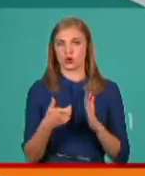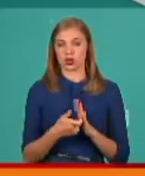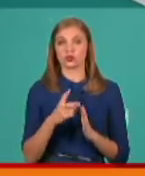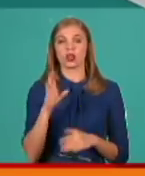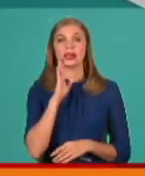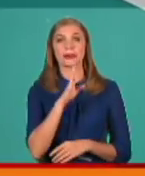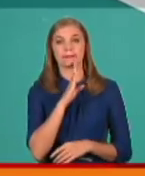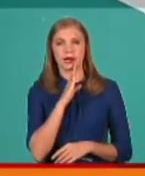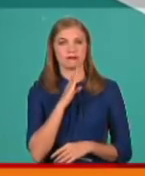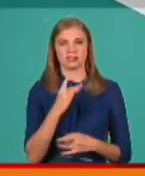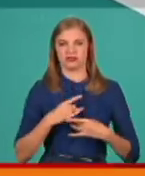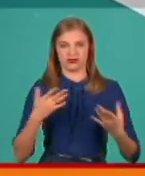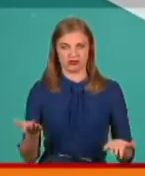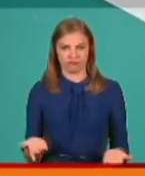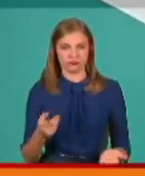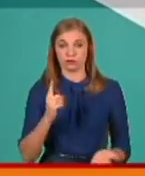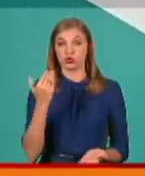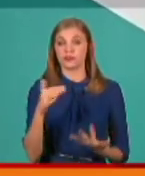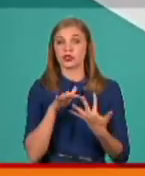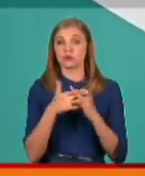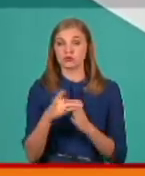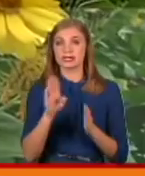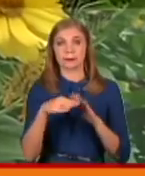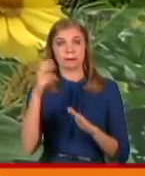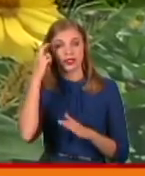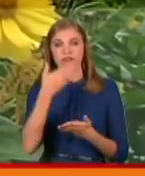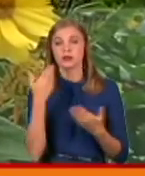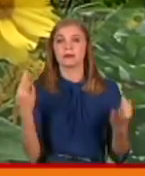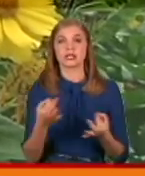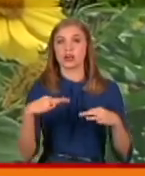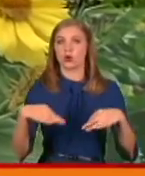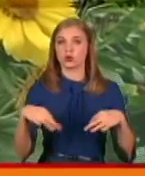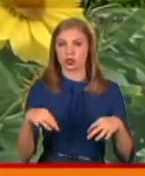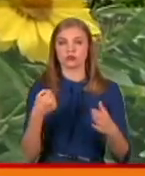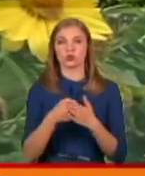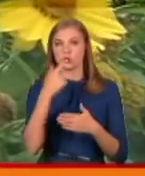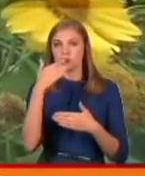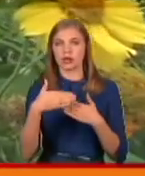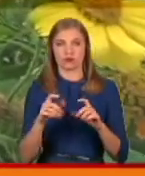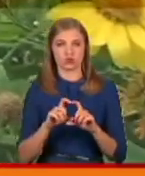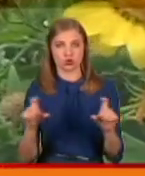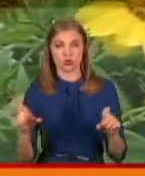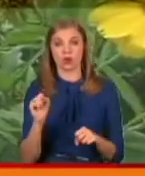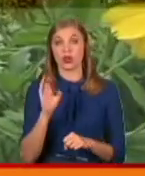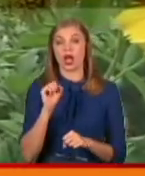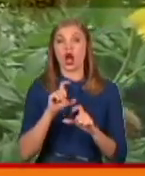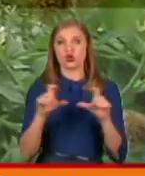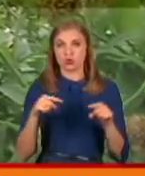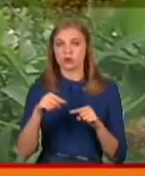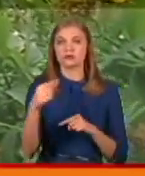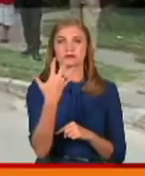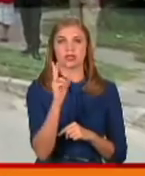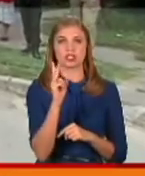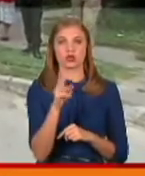але його мамі не до свята, бо в їхньому селі під Києвом нема ніякого транспорту до найближчої школи, а вона аж за